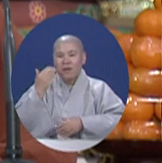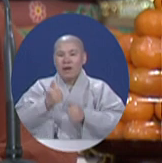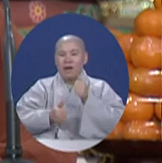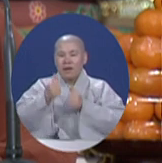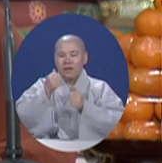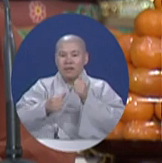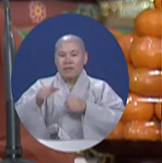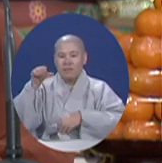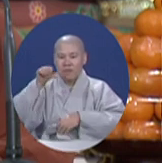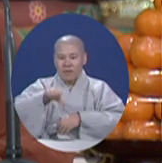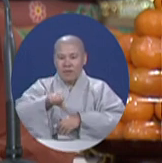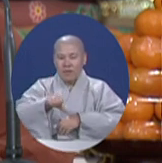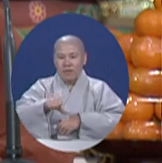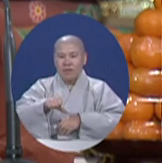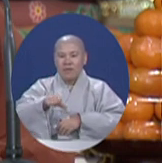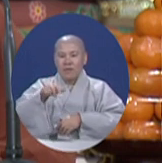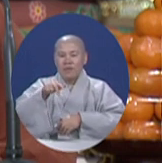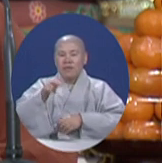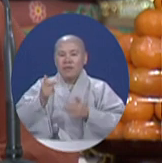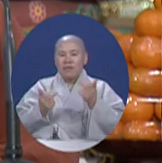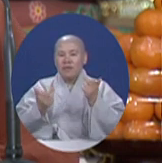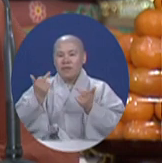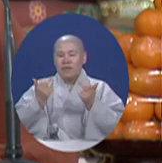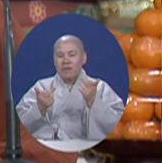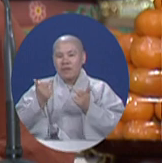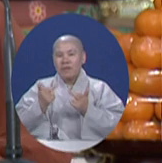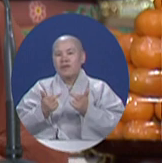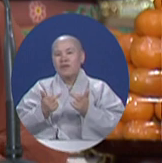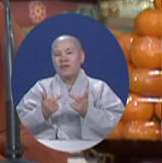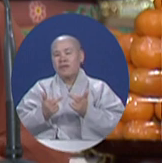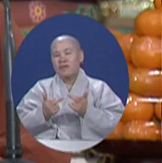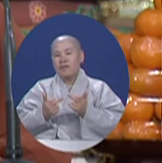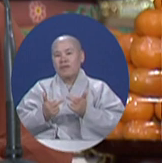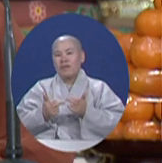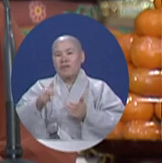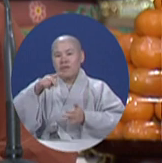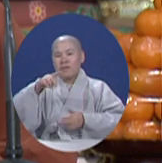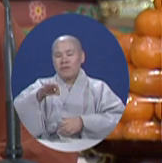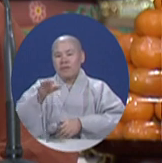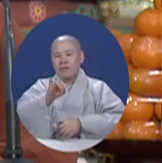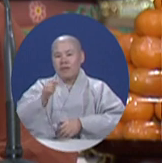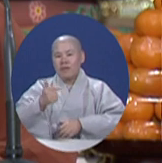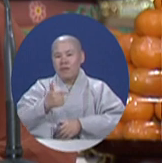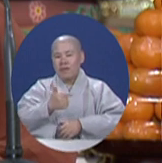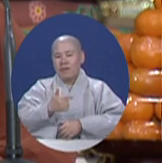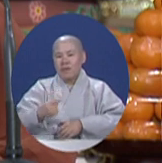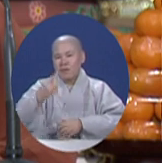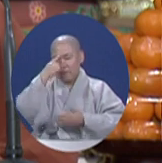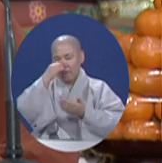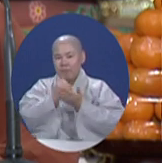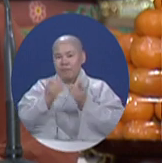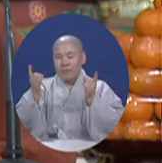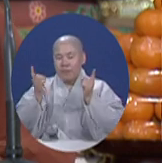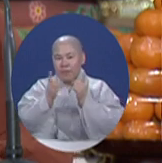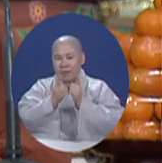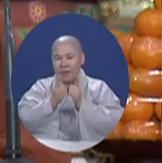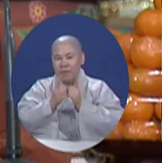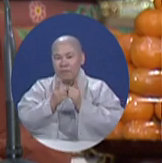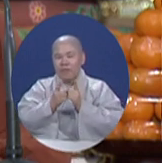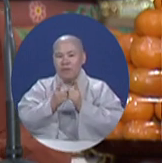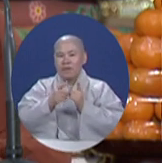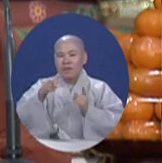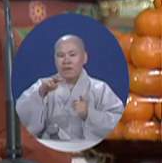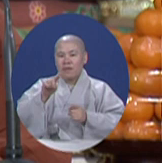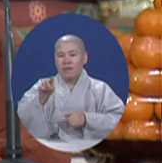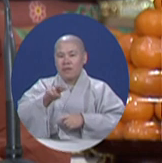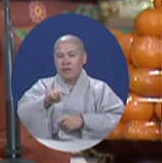지리산 여행하다가 숭인 스님, 큰 스님을 만났어요. 그래서 숭인 스님이 서산 스님